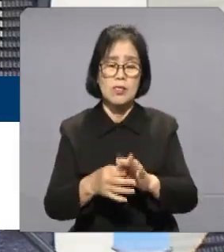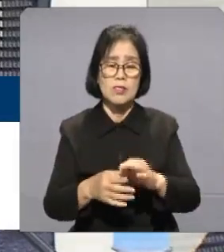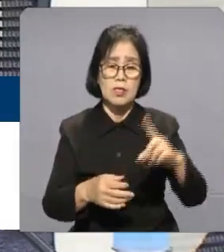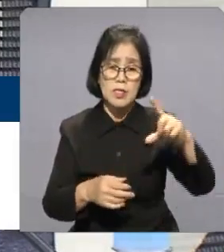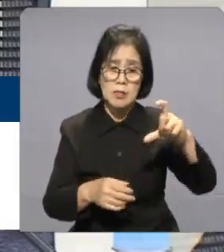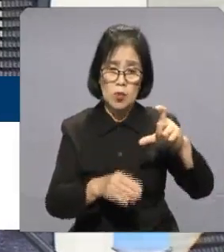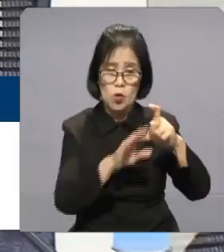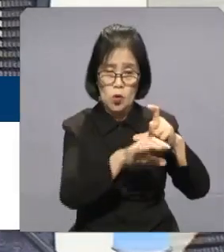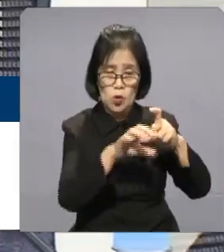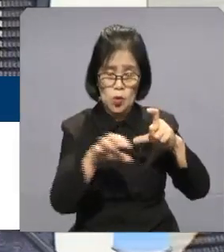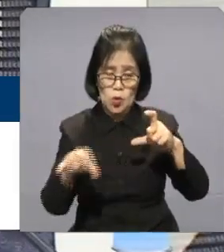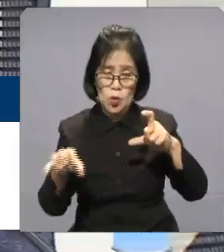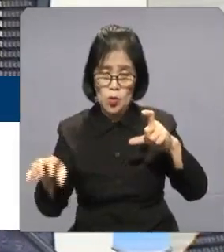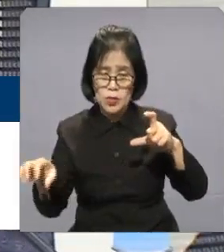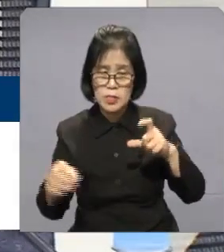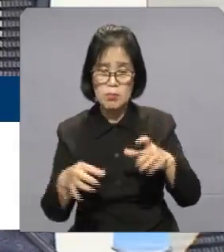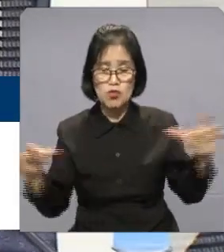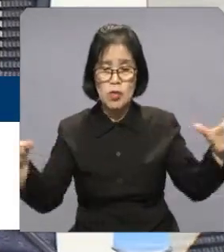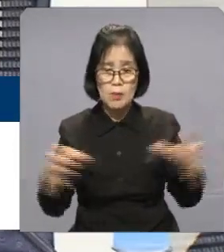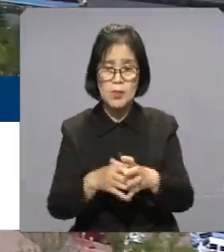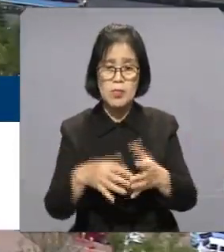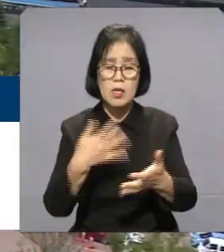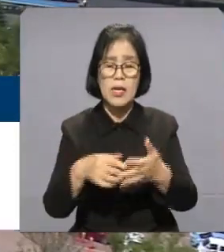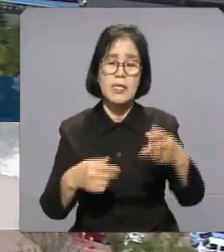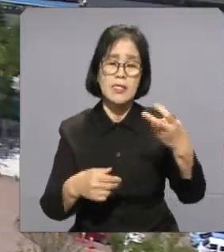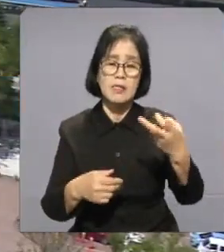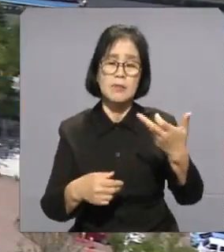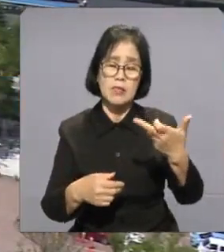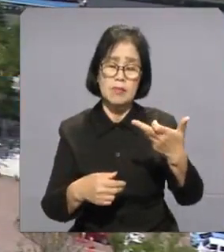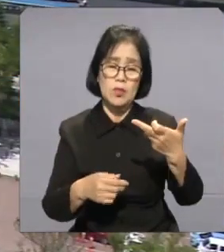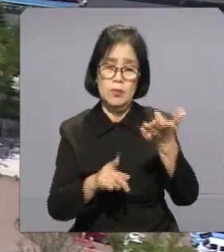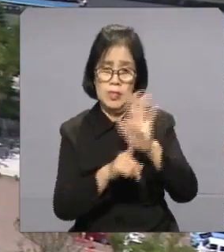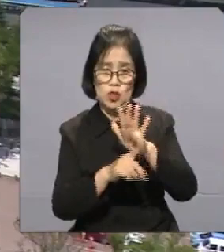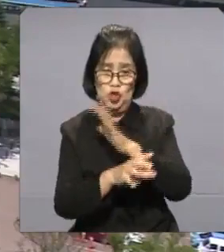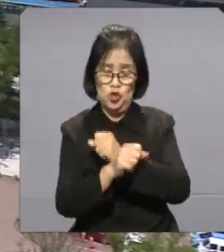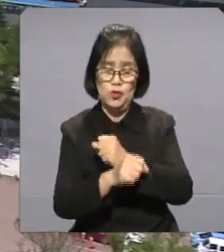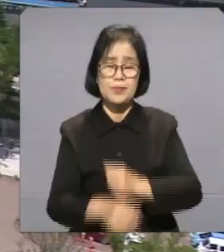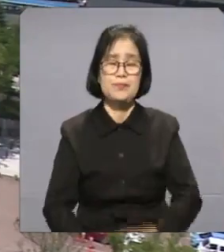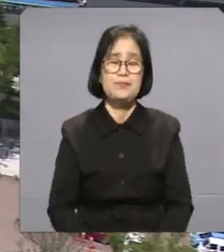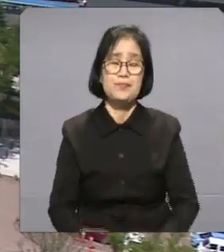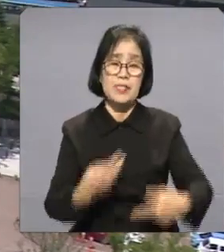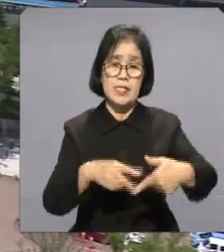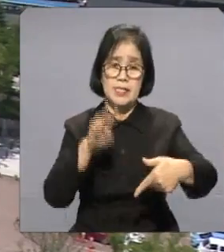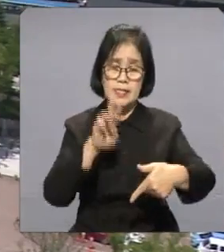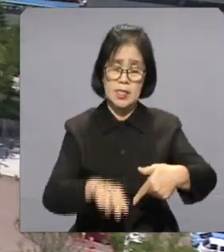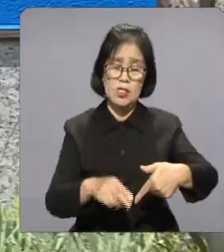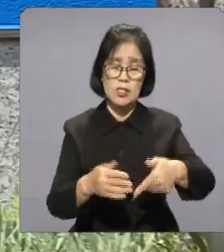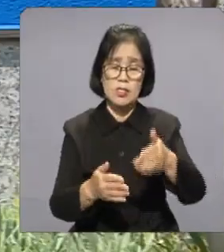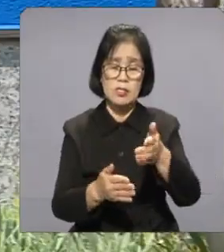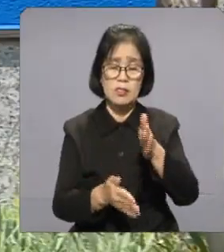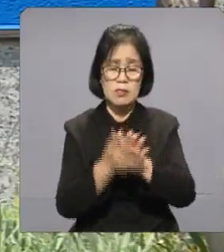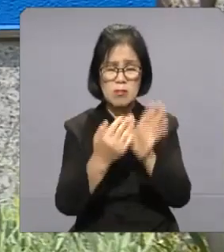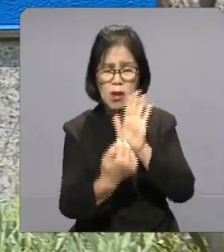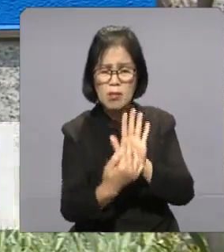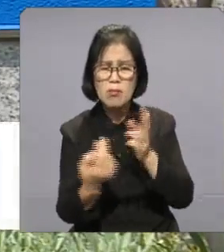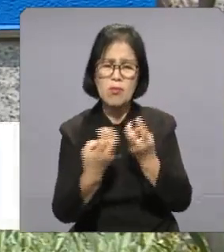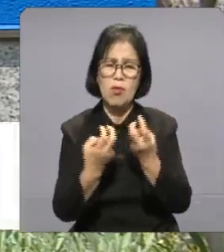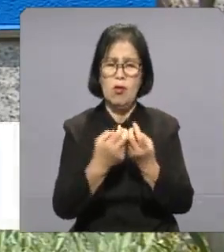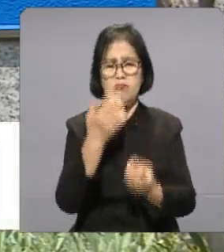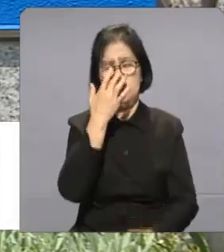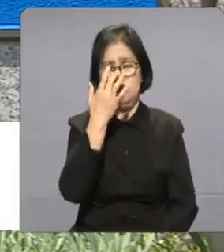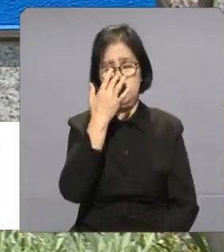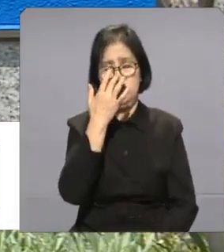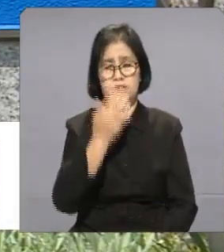15편성이 있거든요. 그 물량하고 합쳐서. 인천시의 대처가 안일하다는 지적도